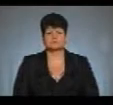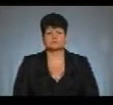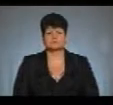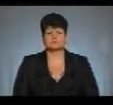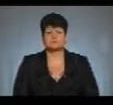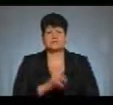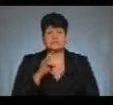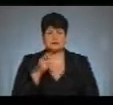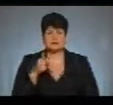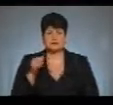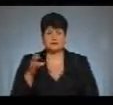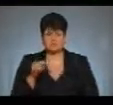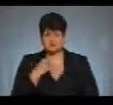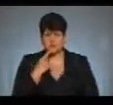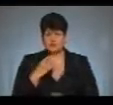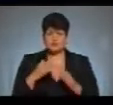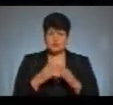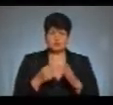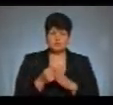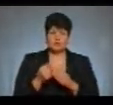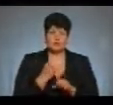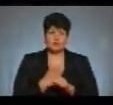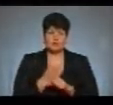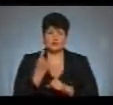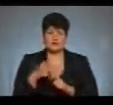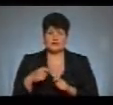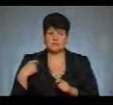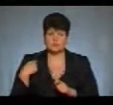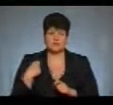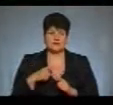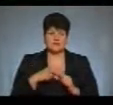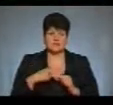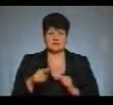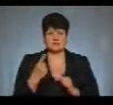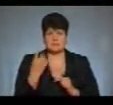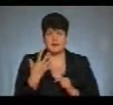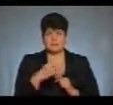Назар Гнатишин каже, з дому до роботи 1 кілометр. Цю відстань долає за 5 хвилин.